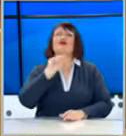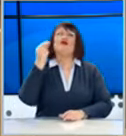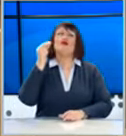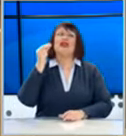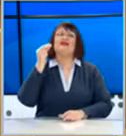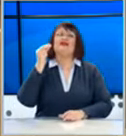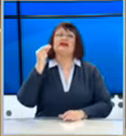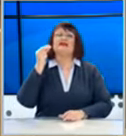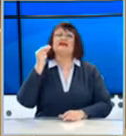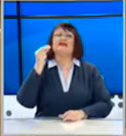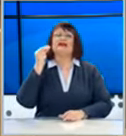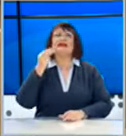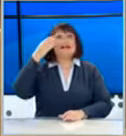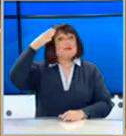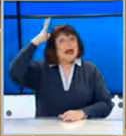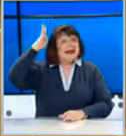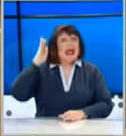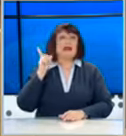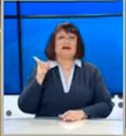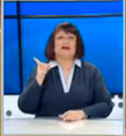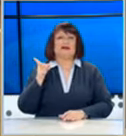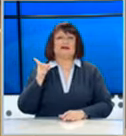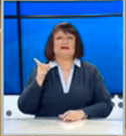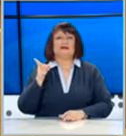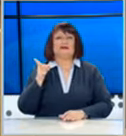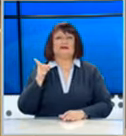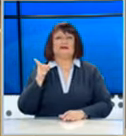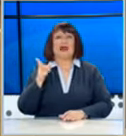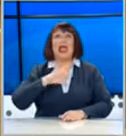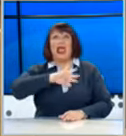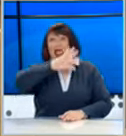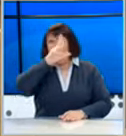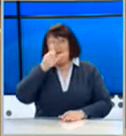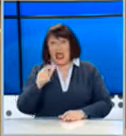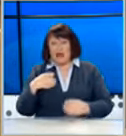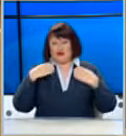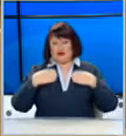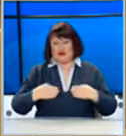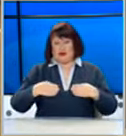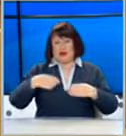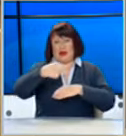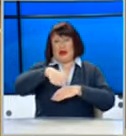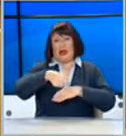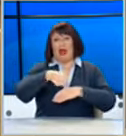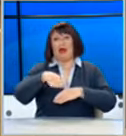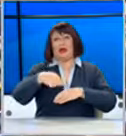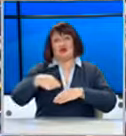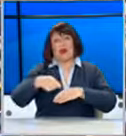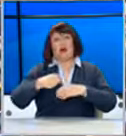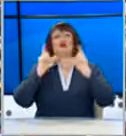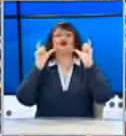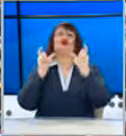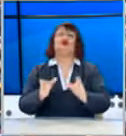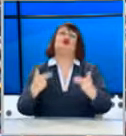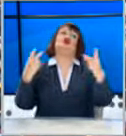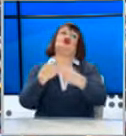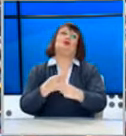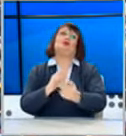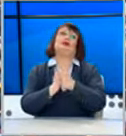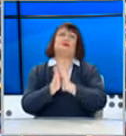το κόμμα των Σπαρτιατών μέχρι αυτό να αποκλειστεί από τον Άριο Πάγο. Ιδού παρακαλώ. Τα καταθέτω στα πρακτικά.